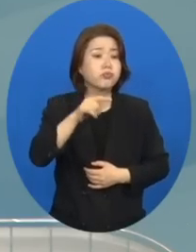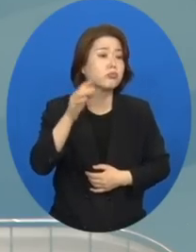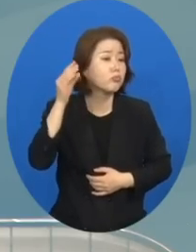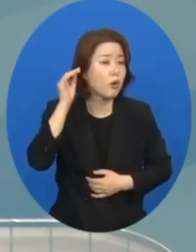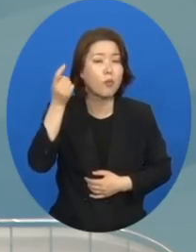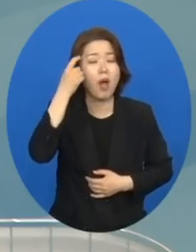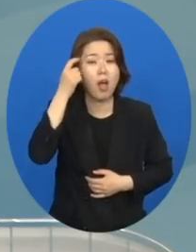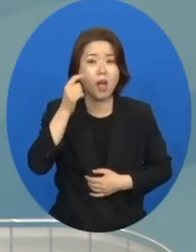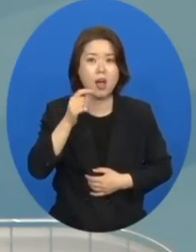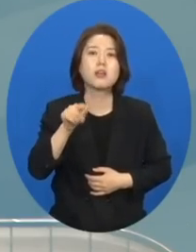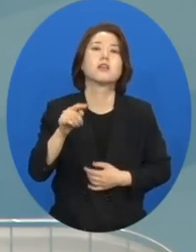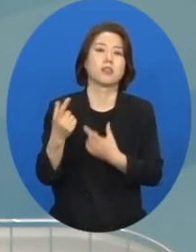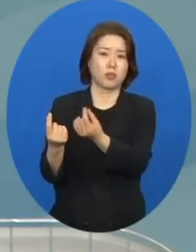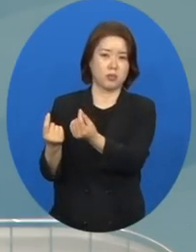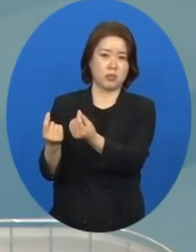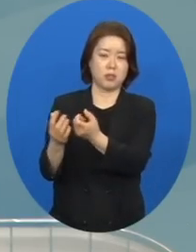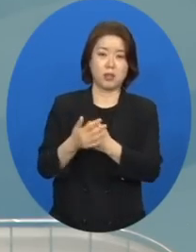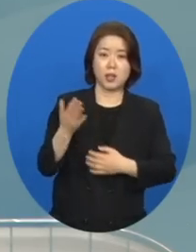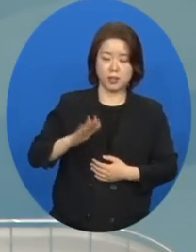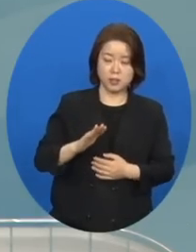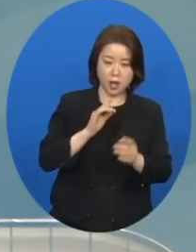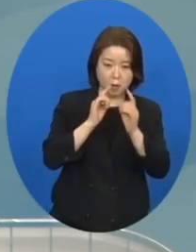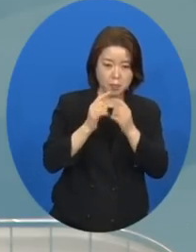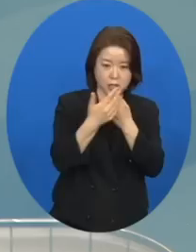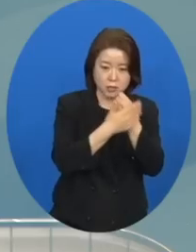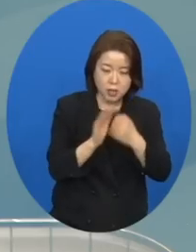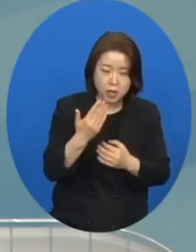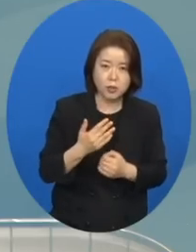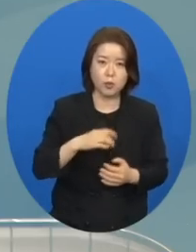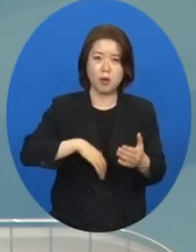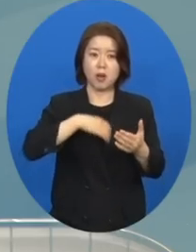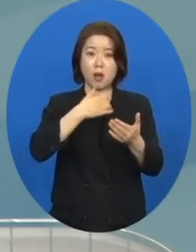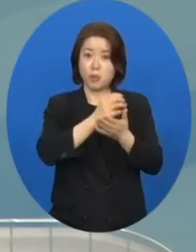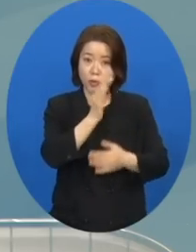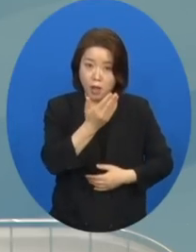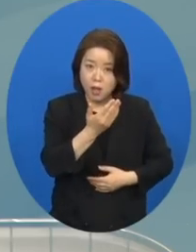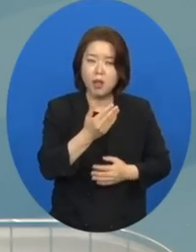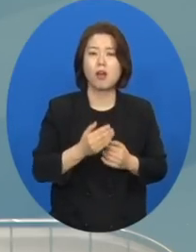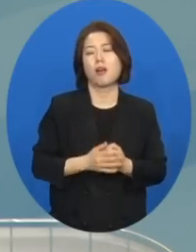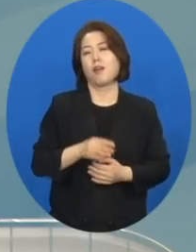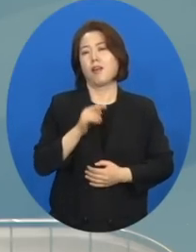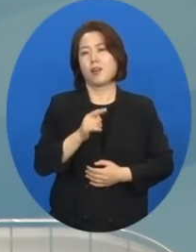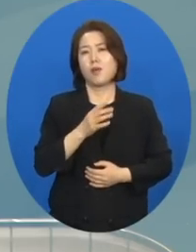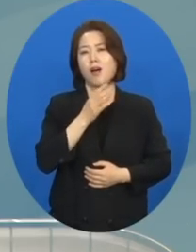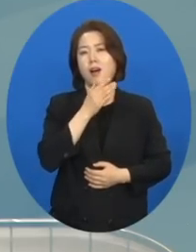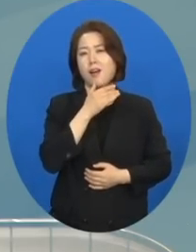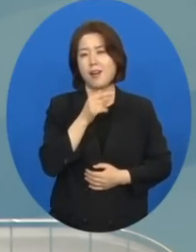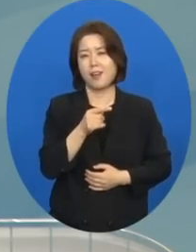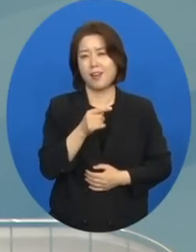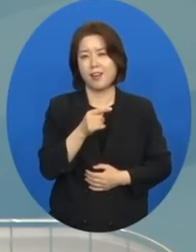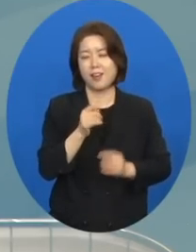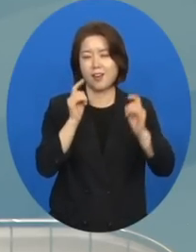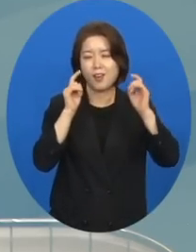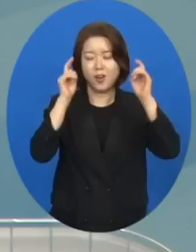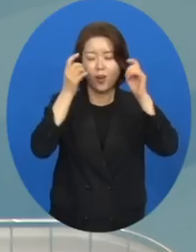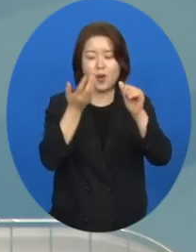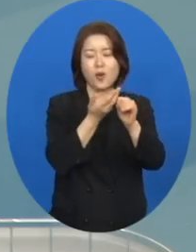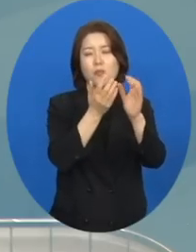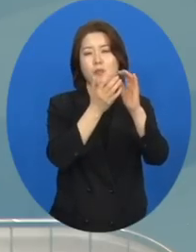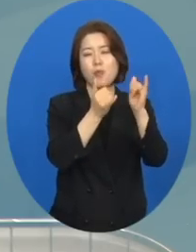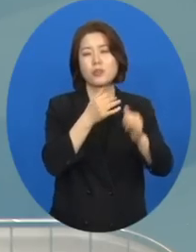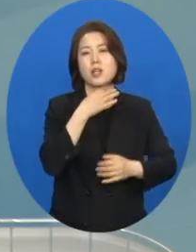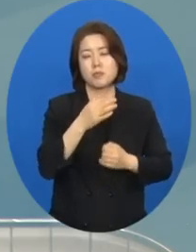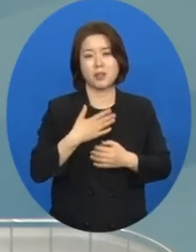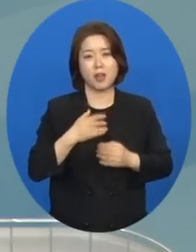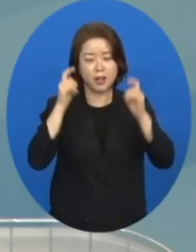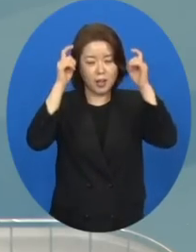근데 말씀이 은혜가 되고 내맘에 뭔가 감동이 되어 진다면 그것은 아 목자의 음성 이구나 내가 준 미향이